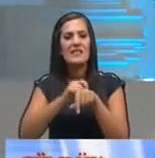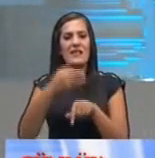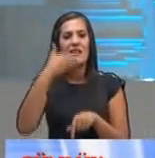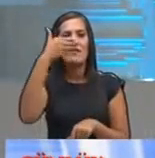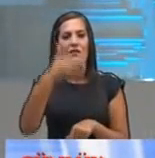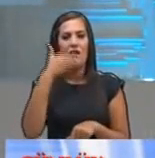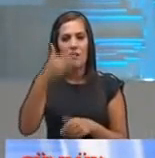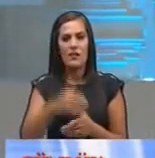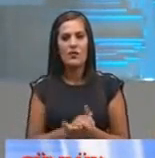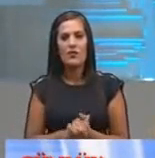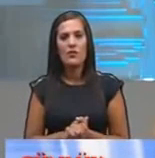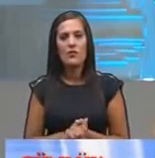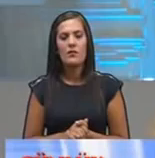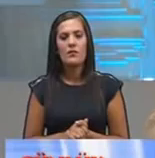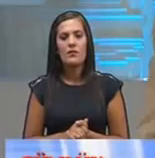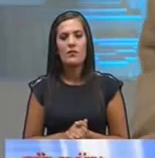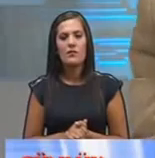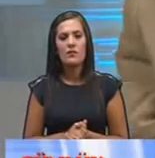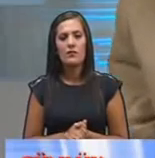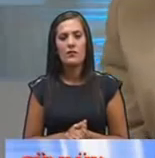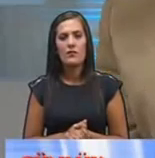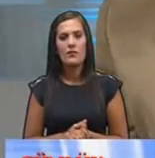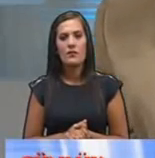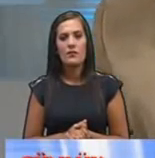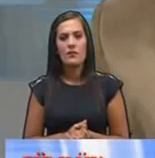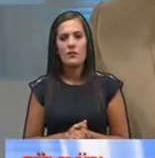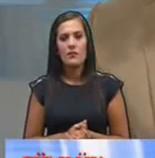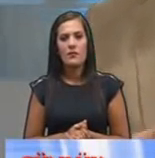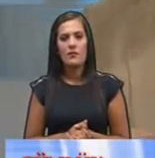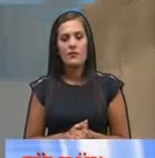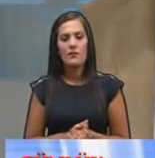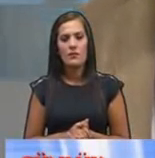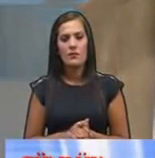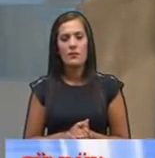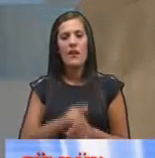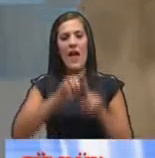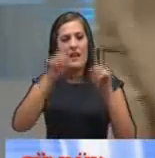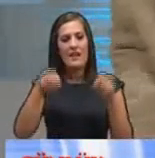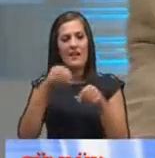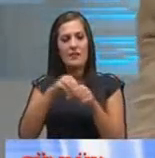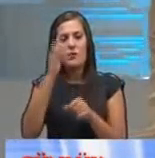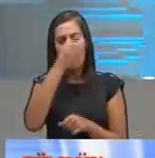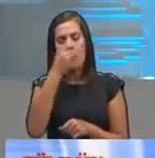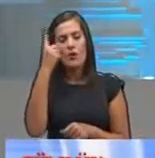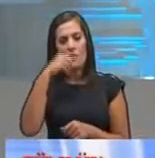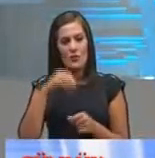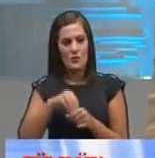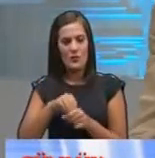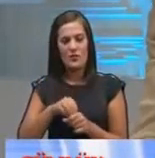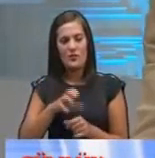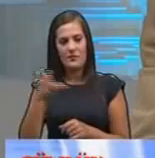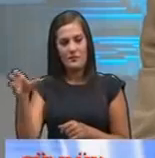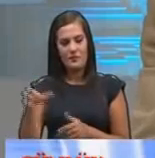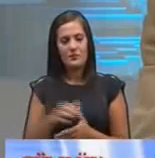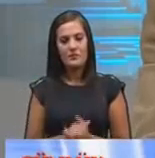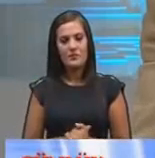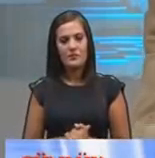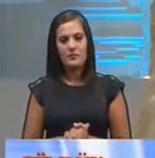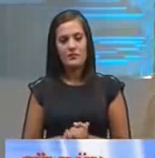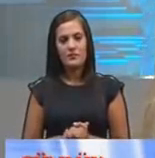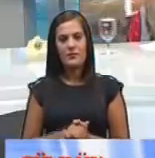kendinizi buraya yaklaştırın. Daha güzel. Soluma doğru mu? Oraya alalım çünkü ekranda gösteremiyoruz. Tamam. Şimdi iyi mi? Harika.